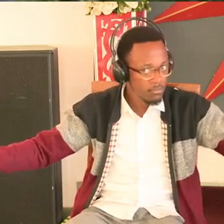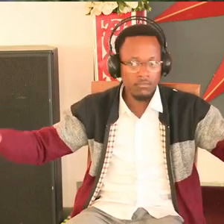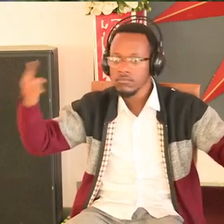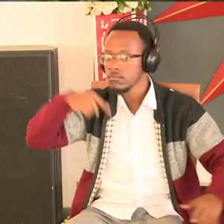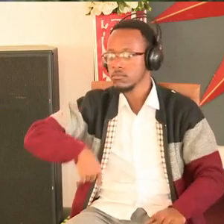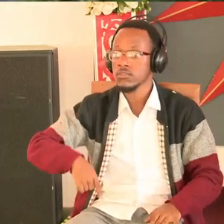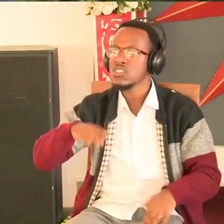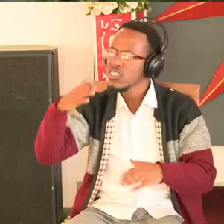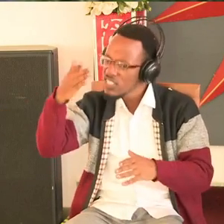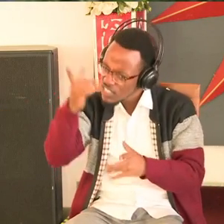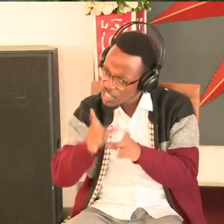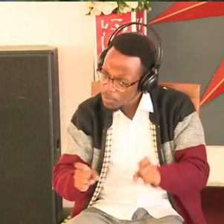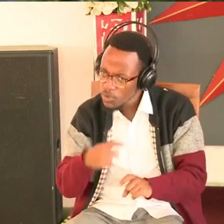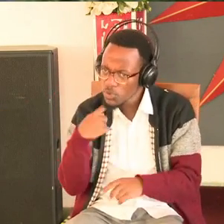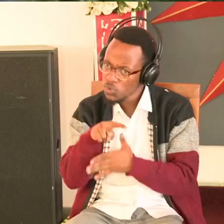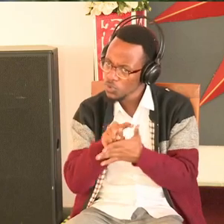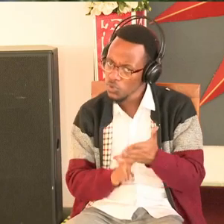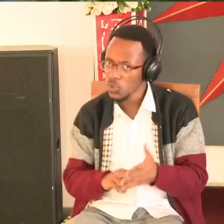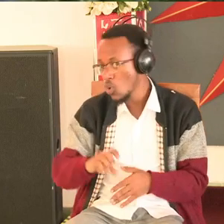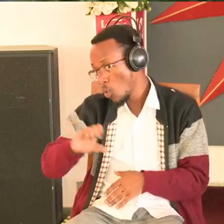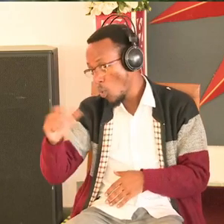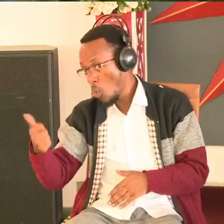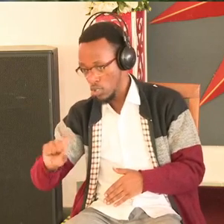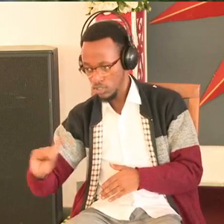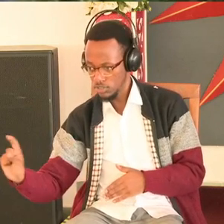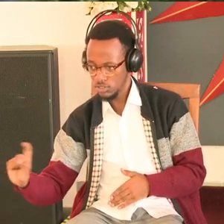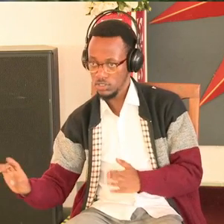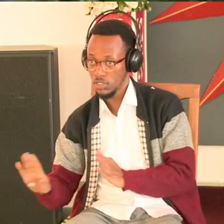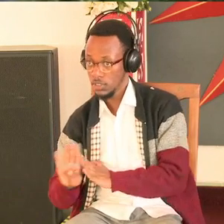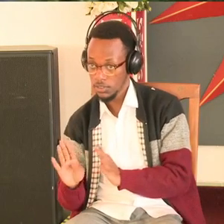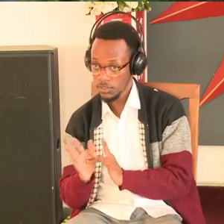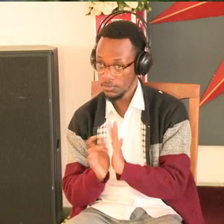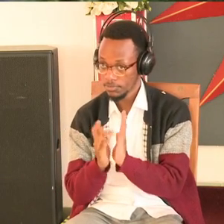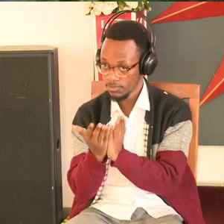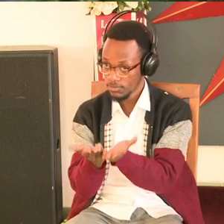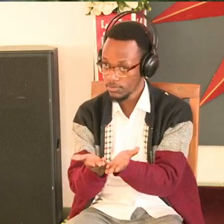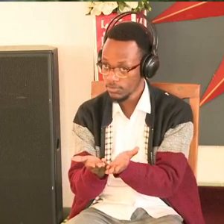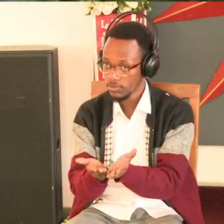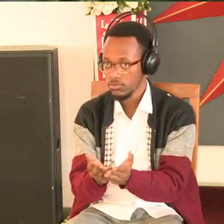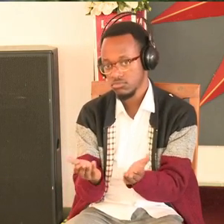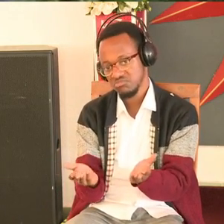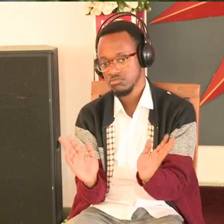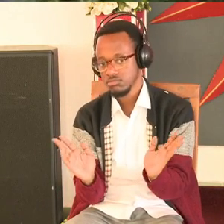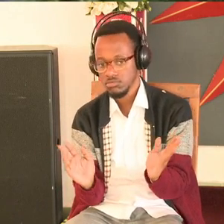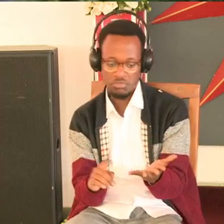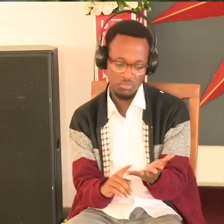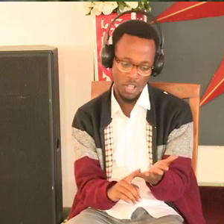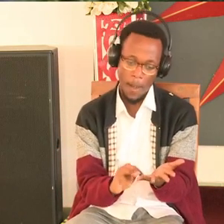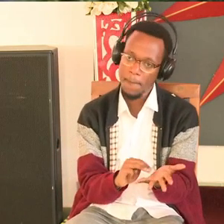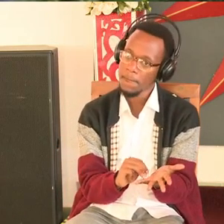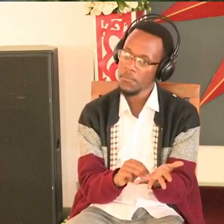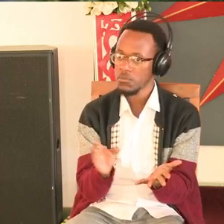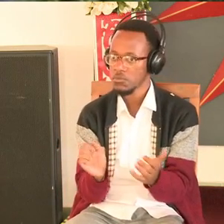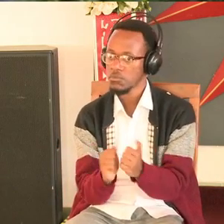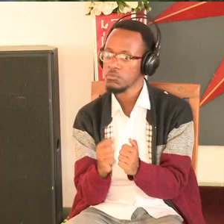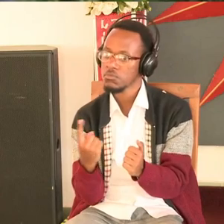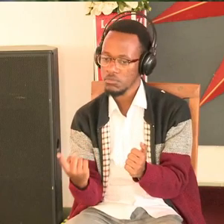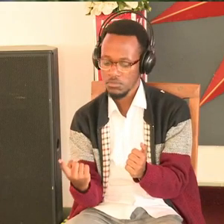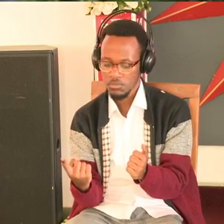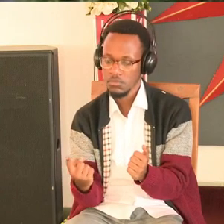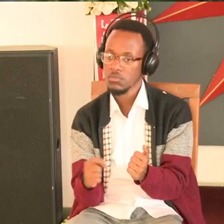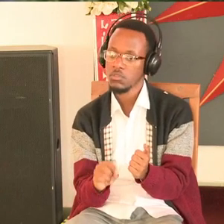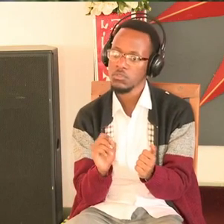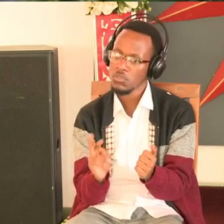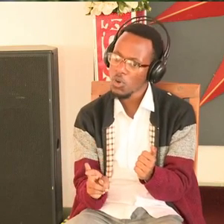kuza. Kandi usoma ibindi bice bya Bibiliya, indi mirongo ya Bibiliya, haba muri